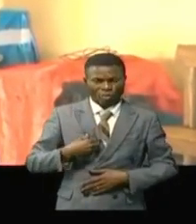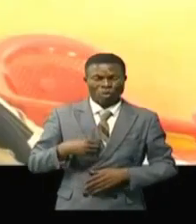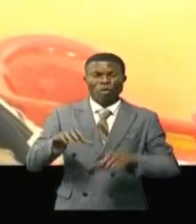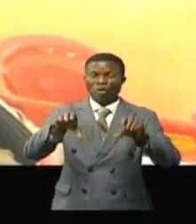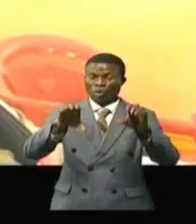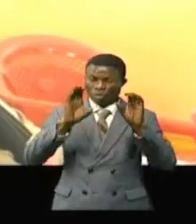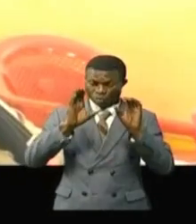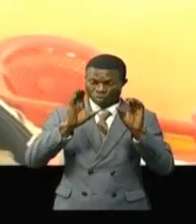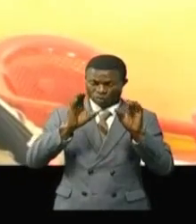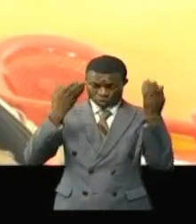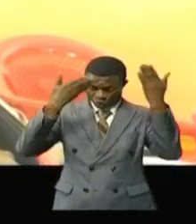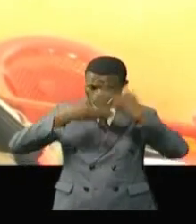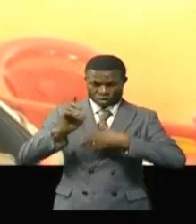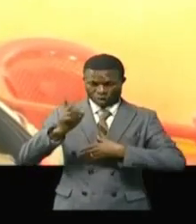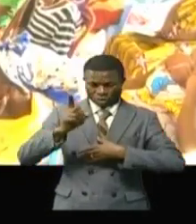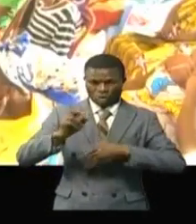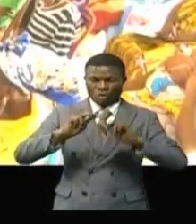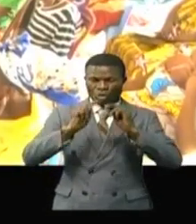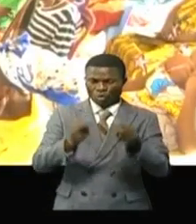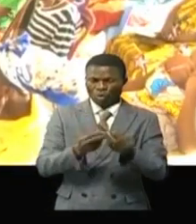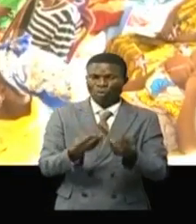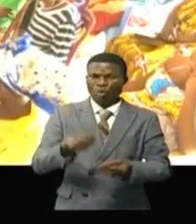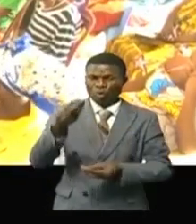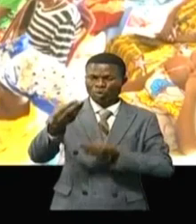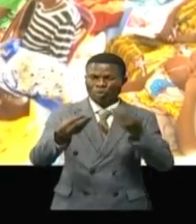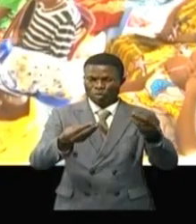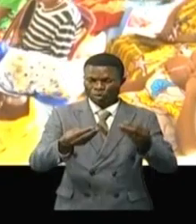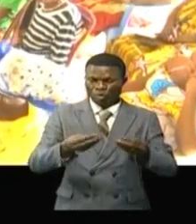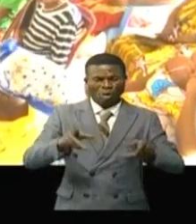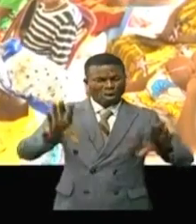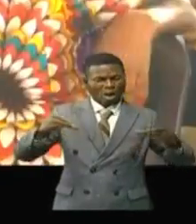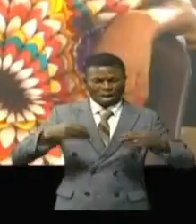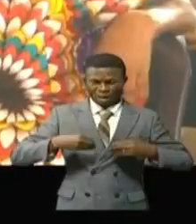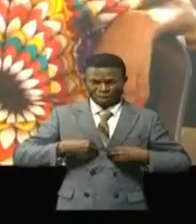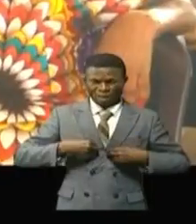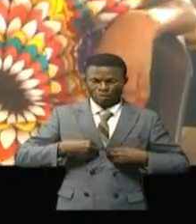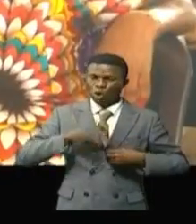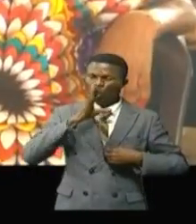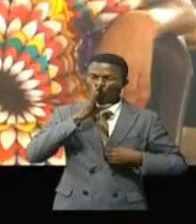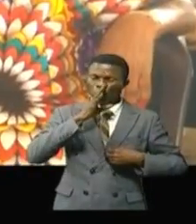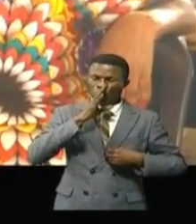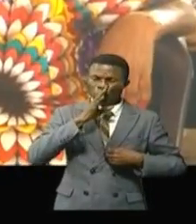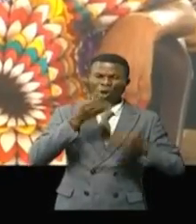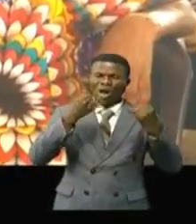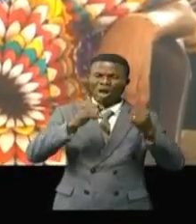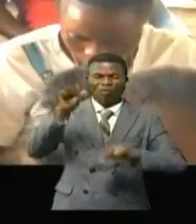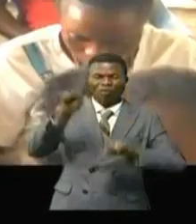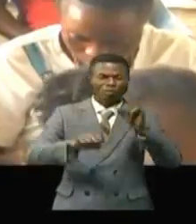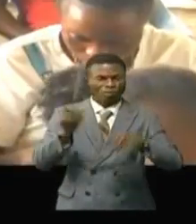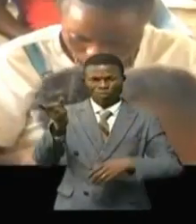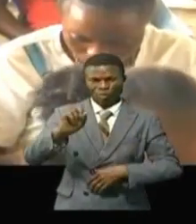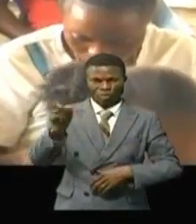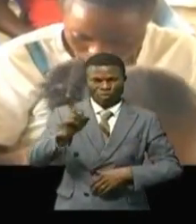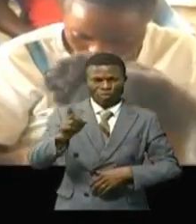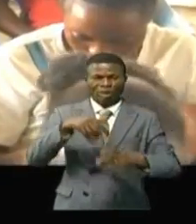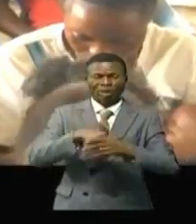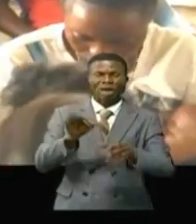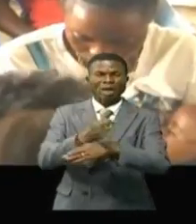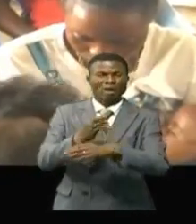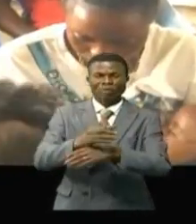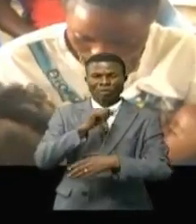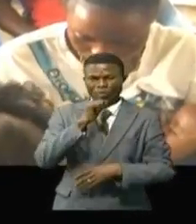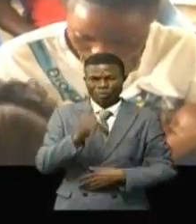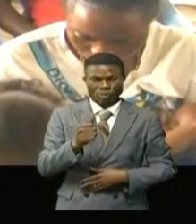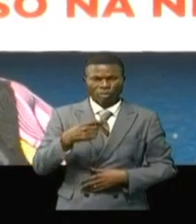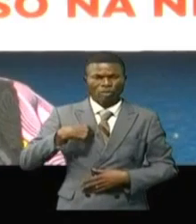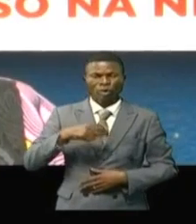vigilantes en vue d'informer leurs enfants à ne pas se laisser manipuler par les informations distillées dans les réseaux sociaux.